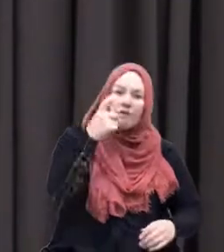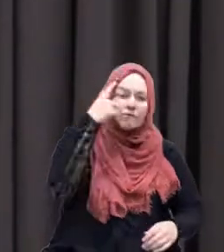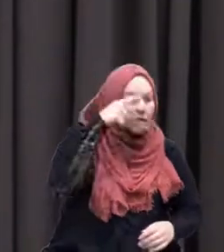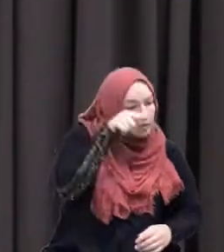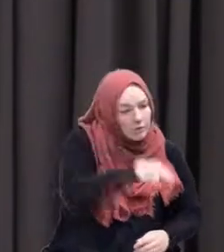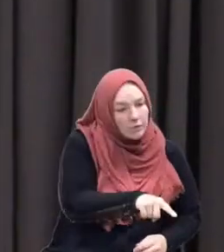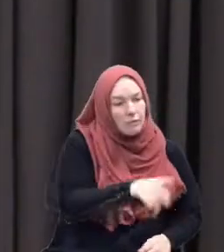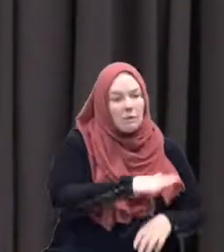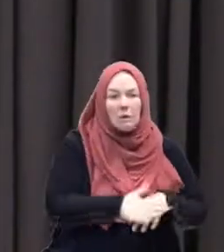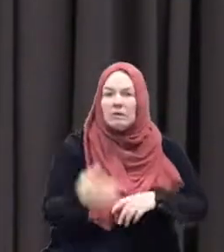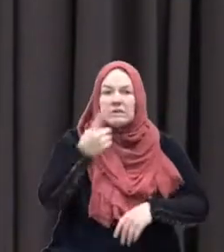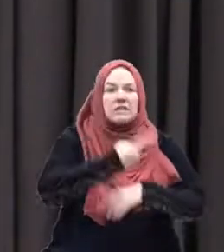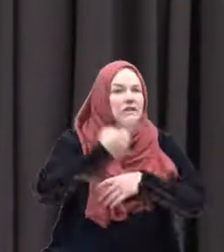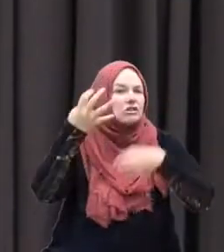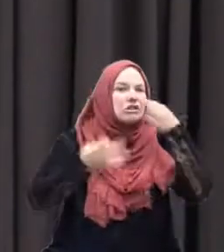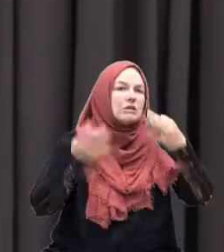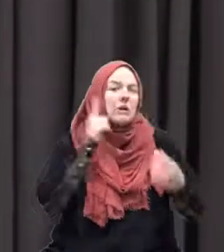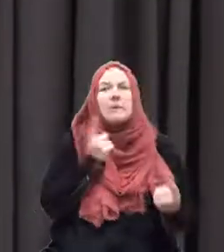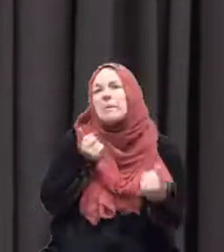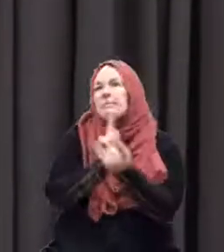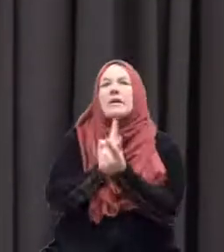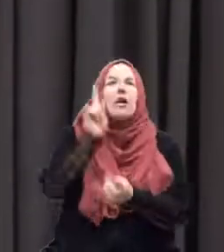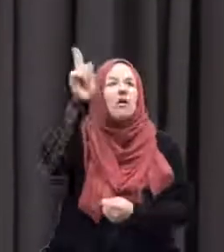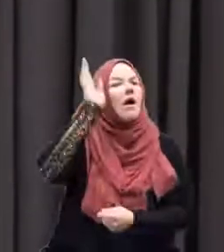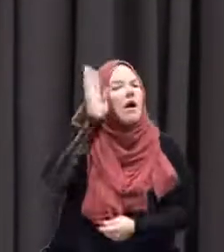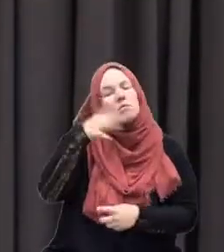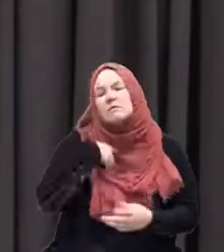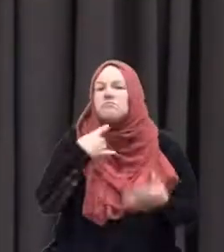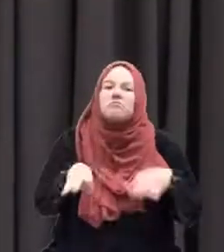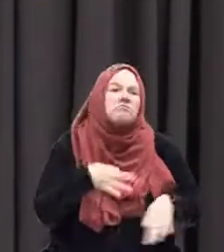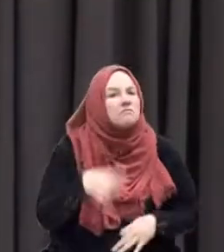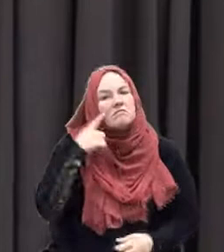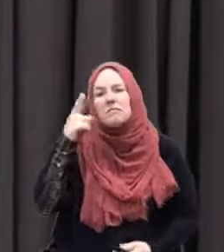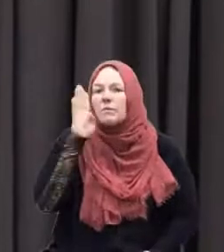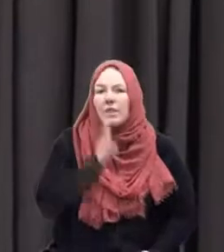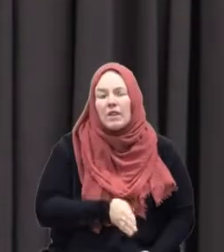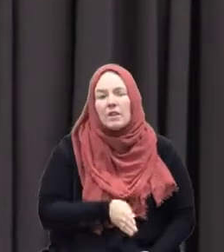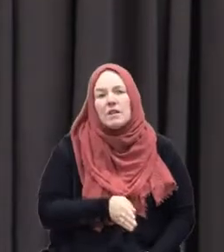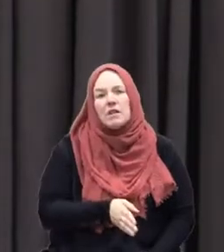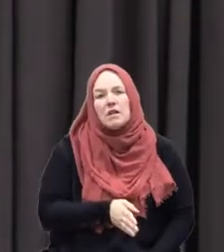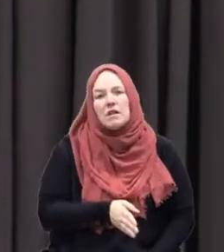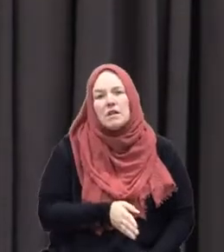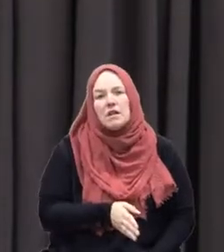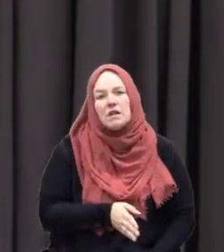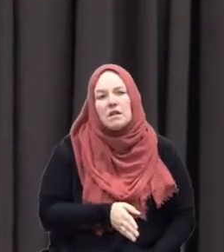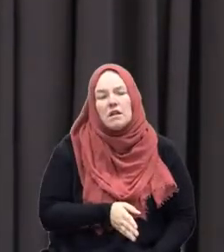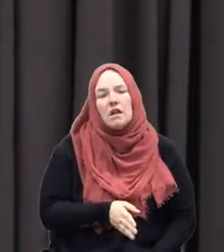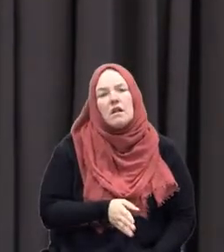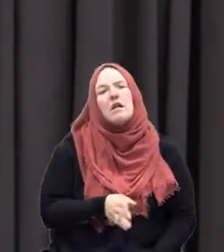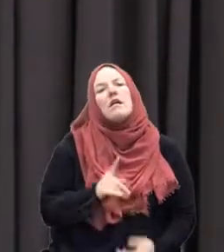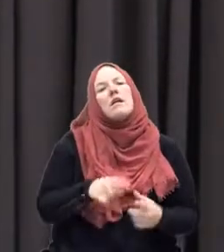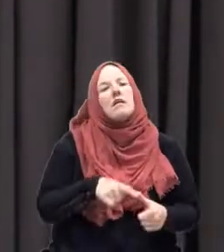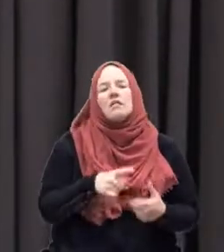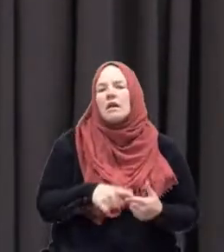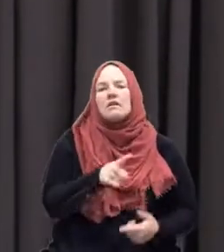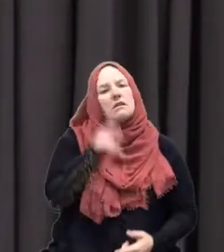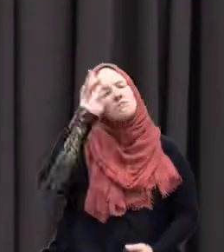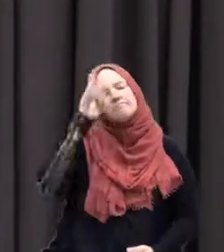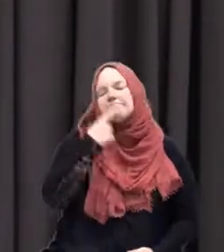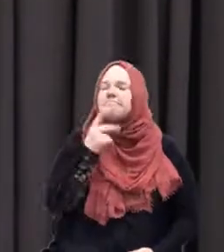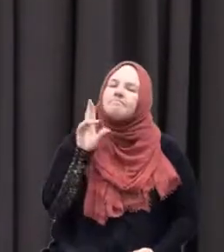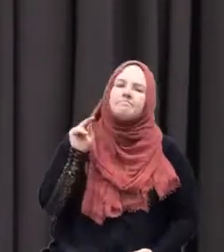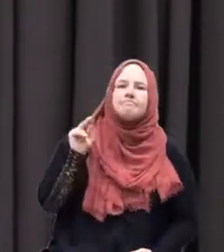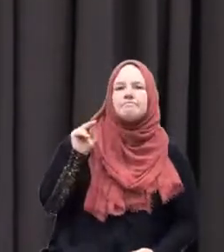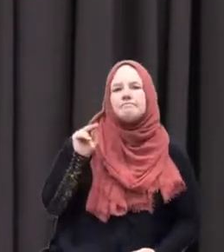Allah on your behalf. Just say it. He says, no. And Allah tells him, إِنَّكَ لَا تَهْدِي